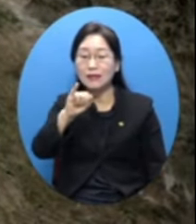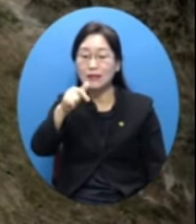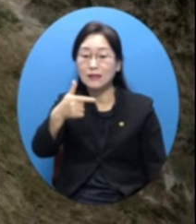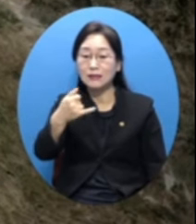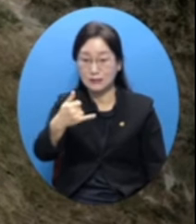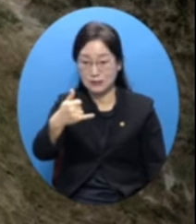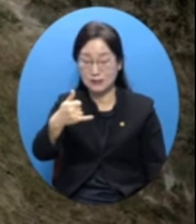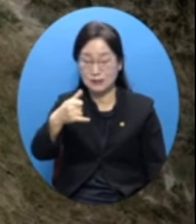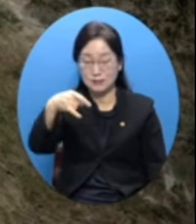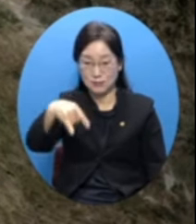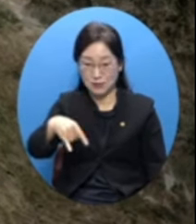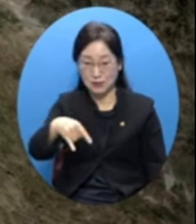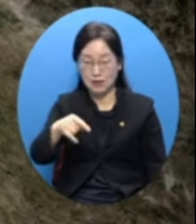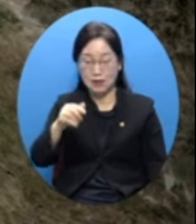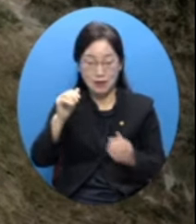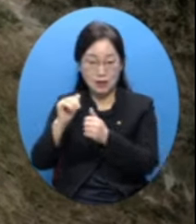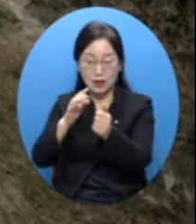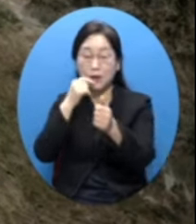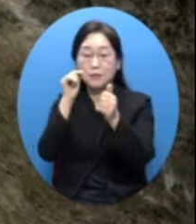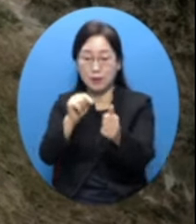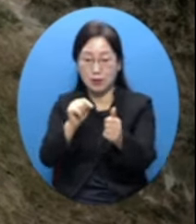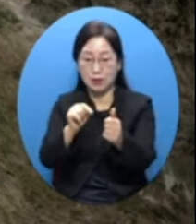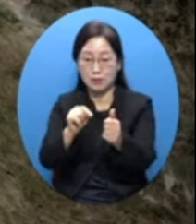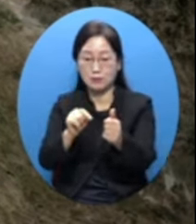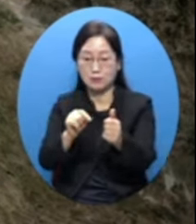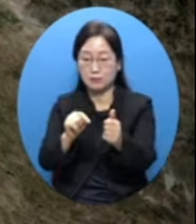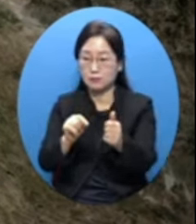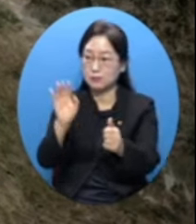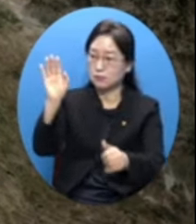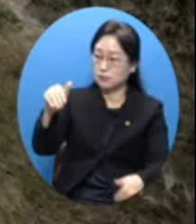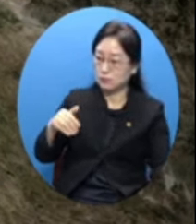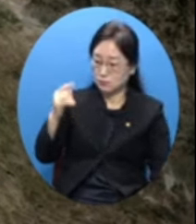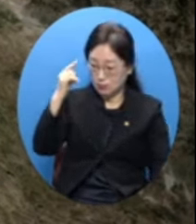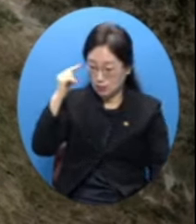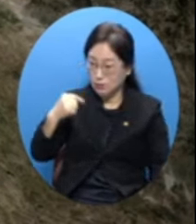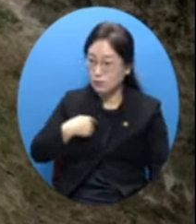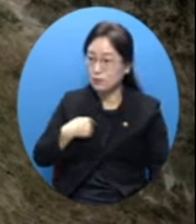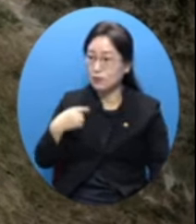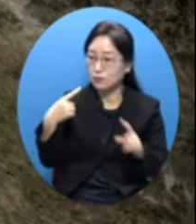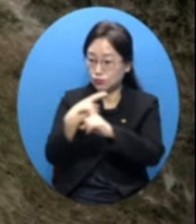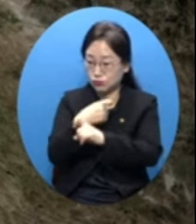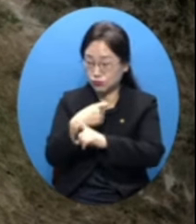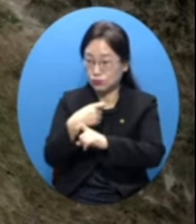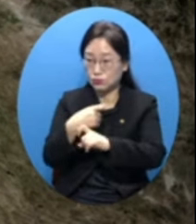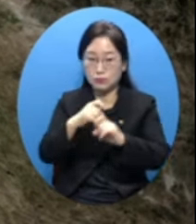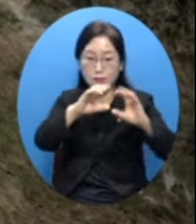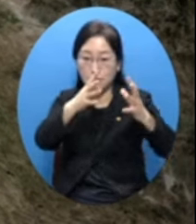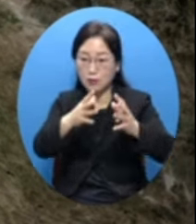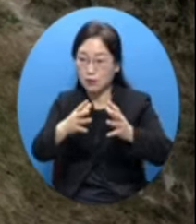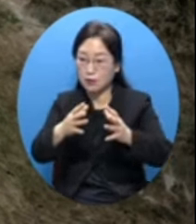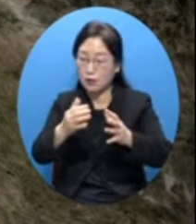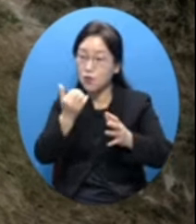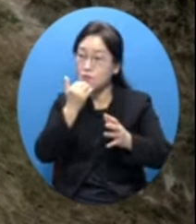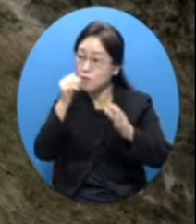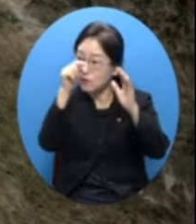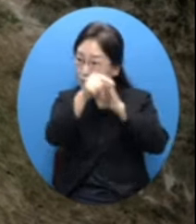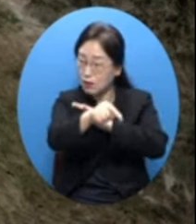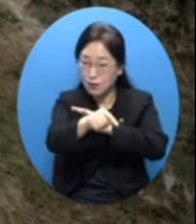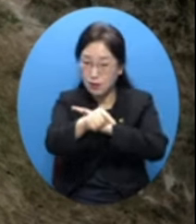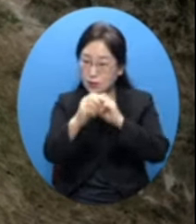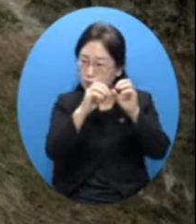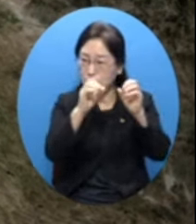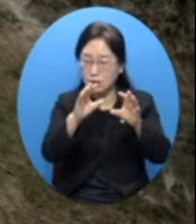그런데 왜 내가 적국인 아수르의 수도에 가서 복음을 전해야 됩니까? 그